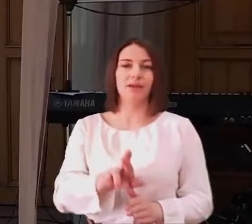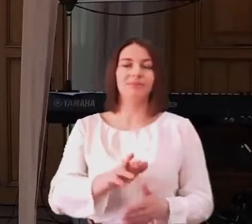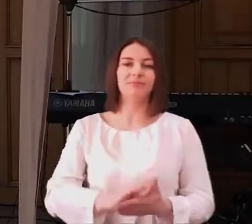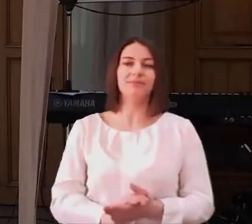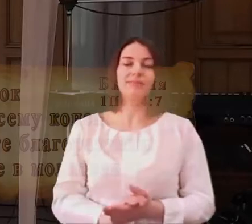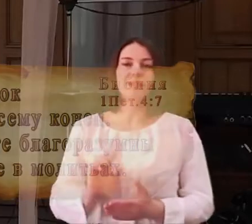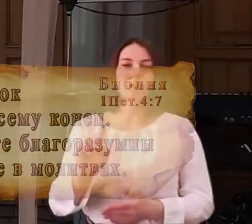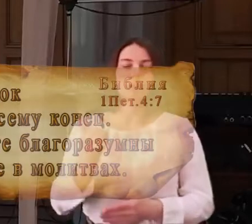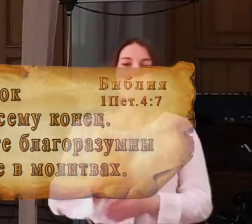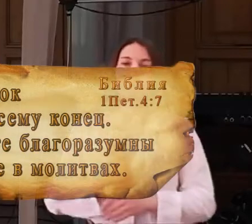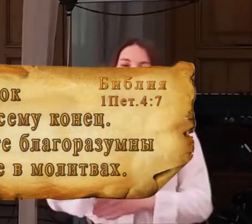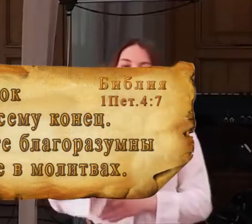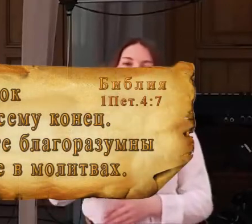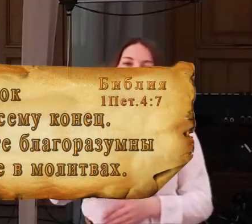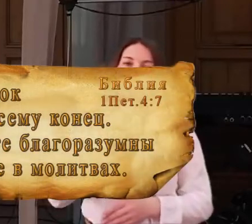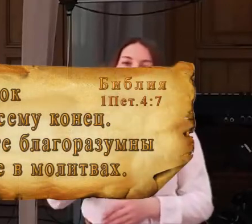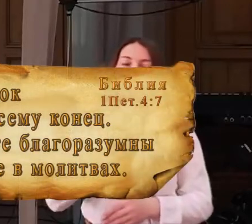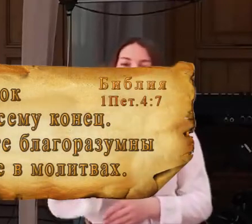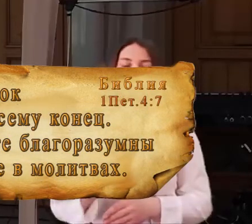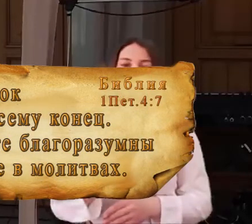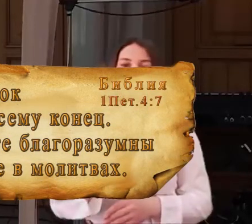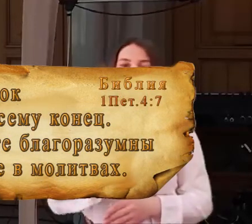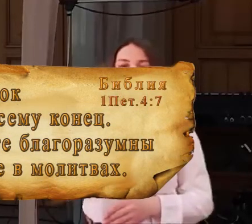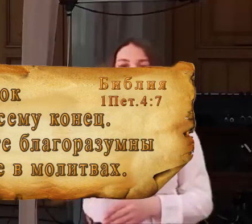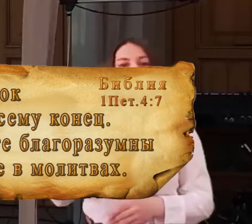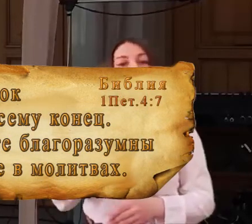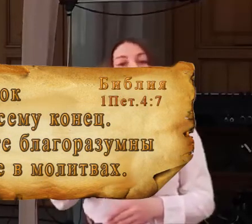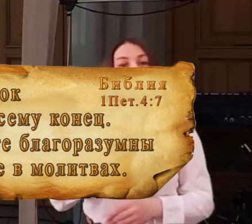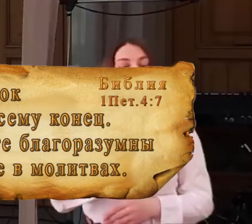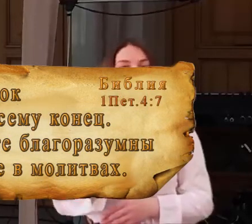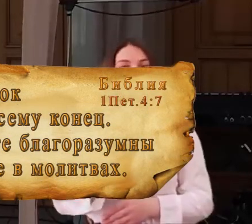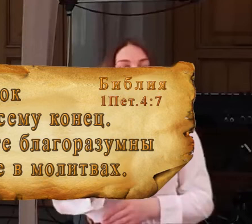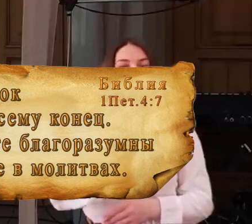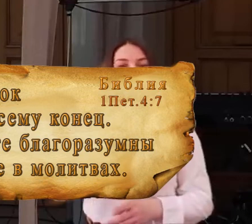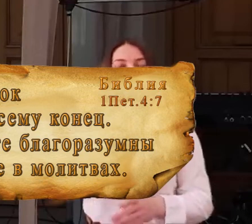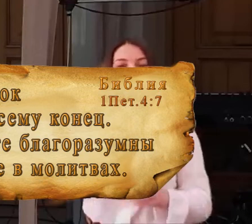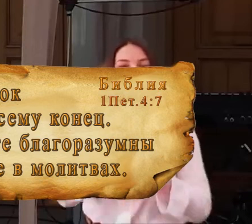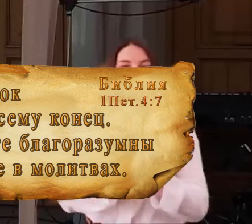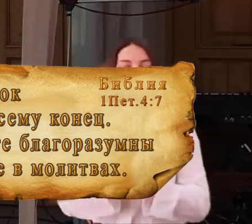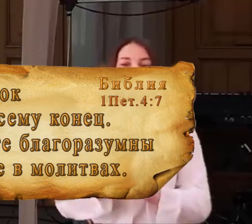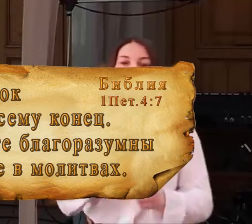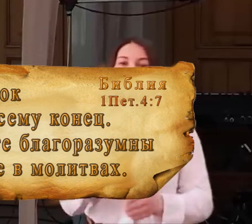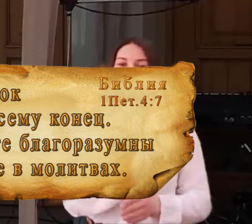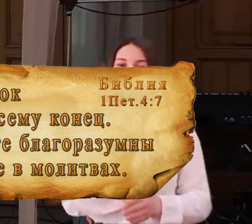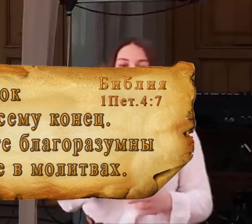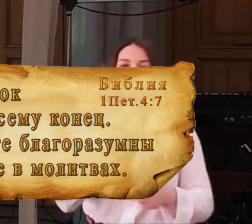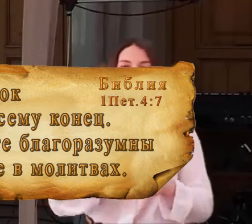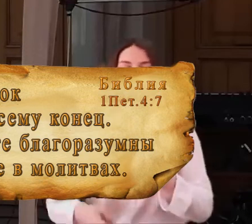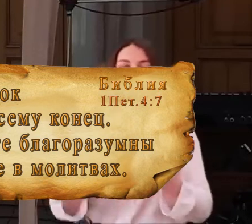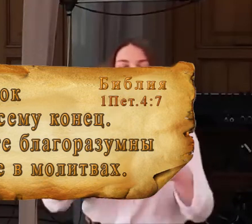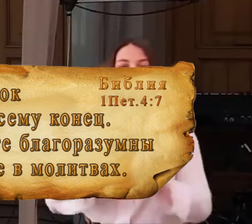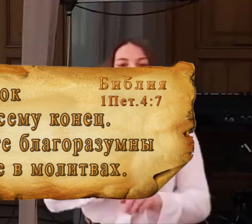Первое послание Петра, 4 глава, 7 стиха. Впрочем, Петр говорит, близок всему конец. Итак,